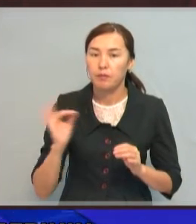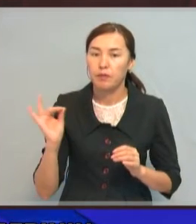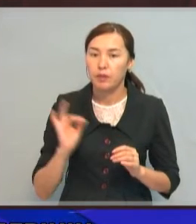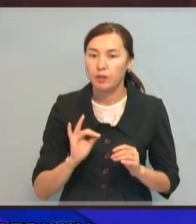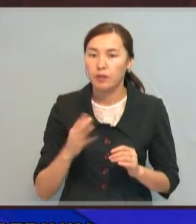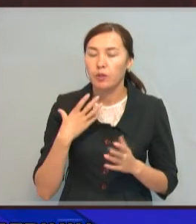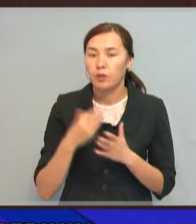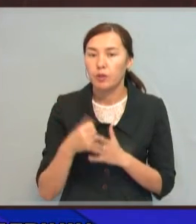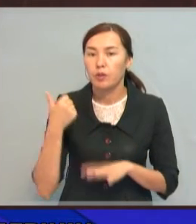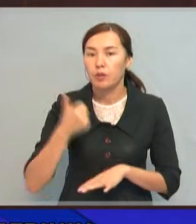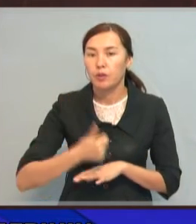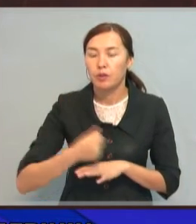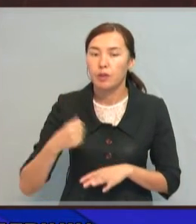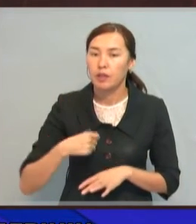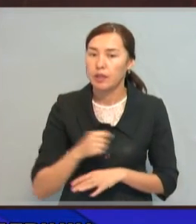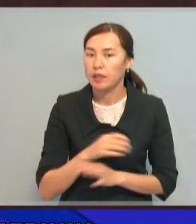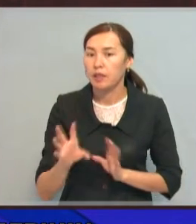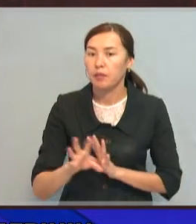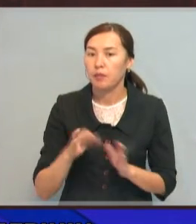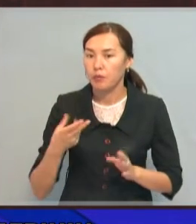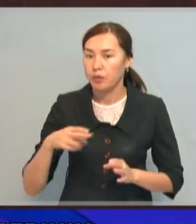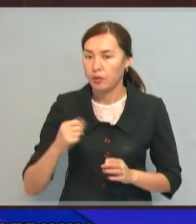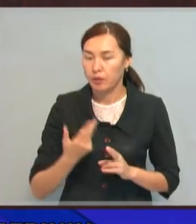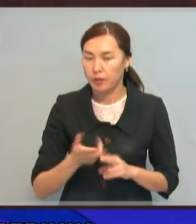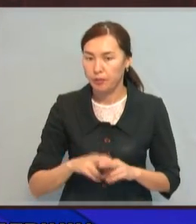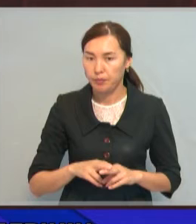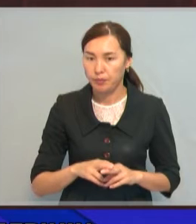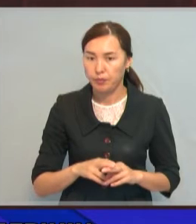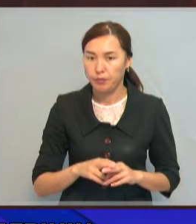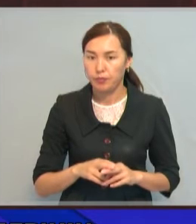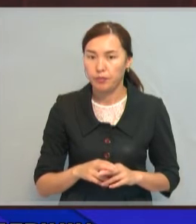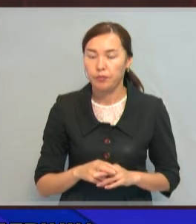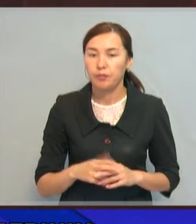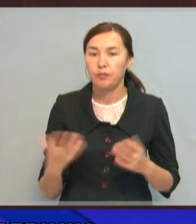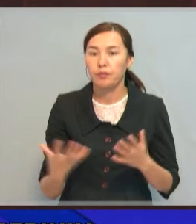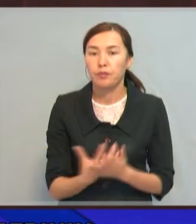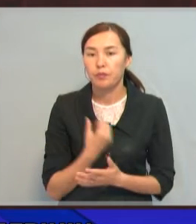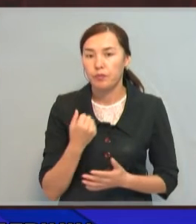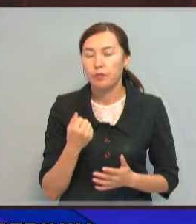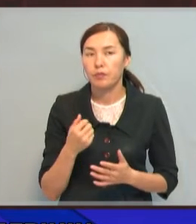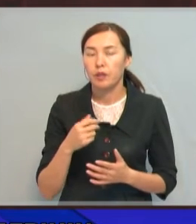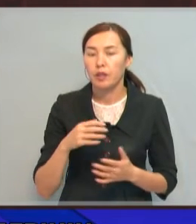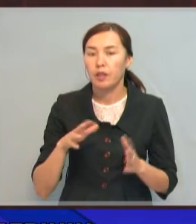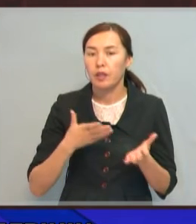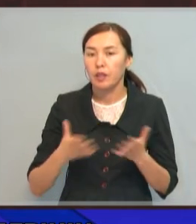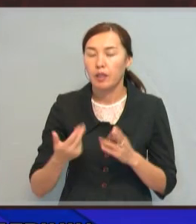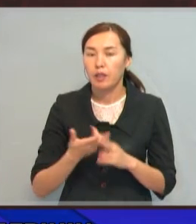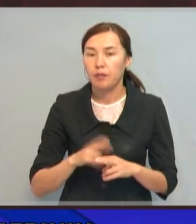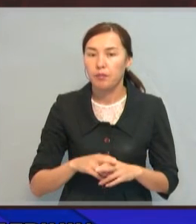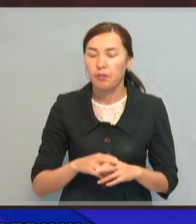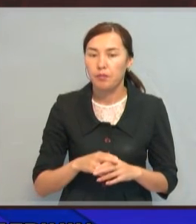де өз әкімдерін өздері сайласа, әрине ол ұтымды жол деп ойлаймын.